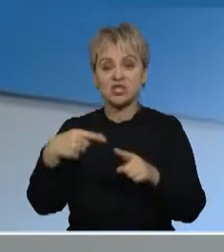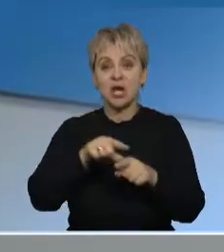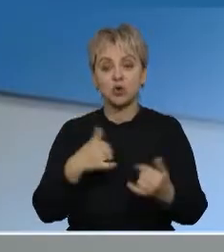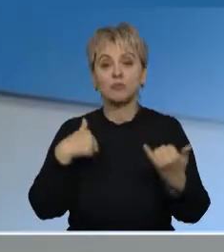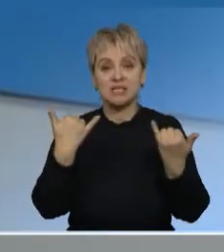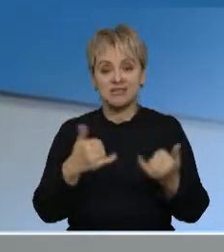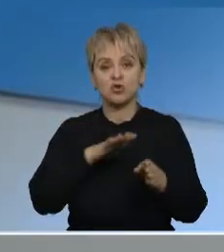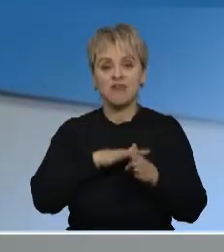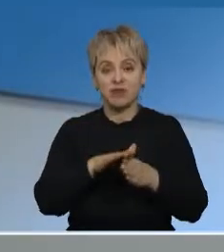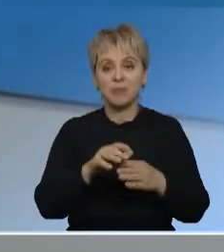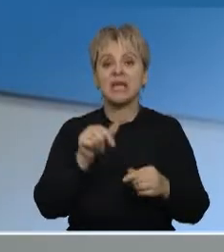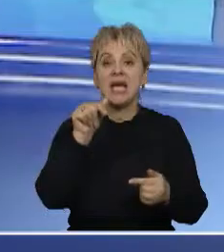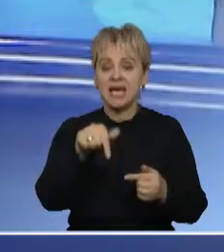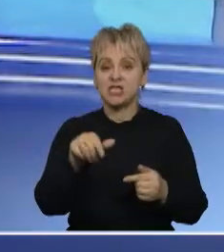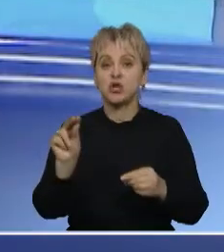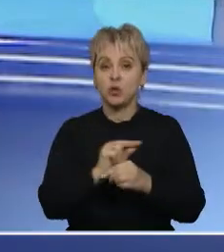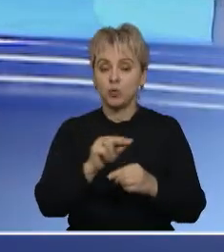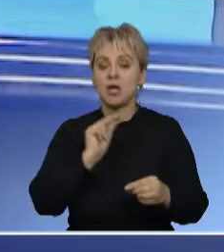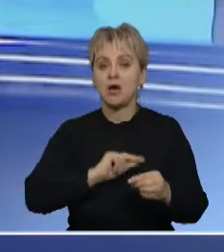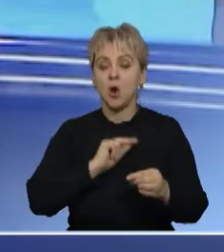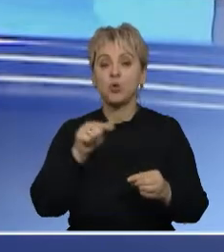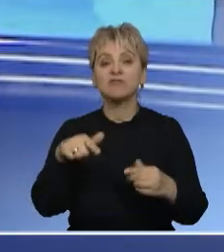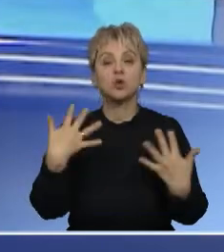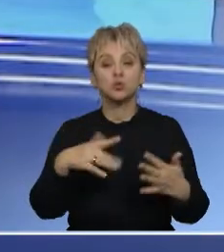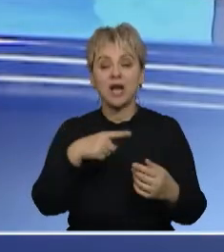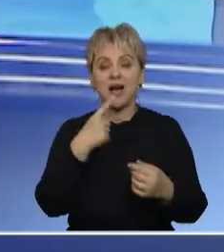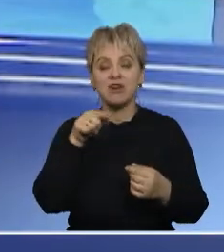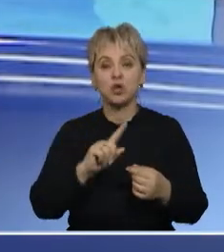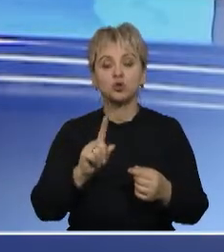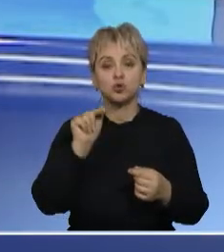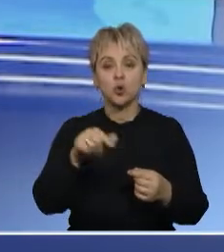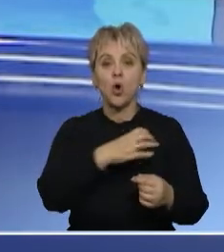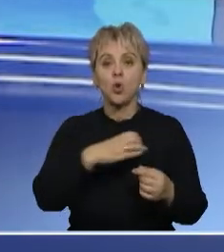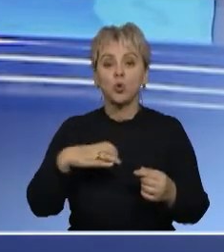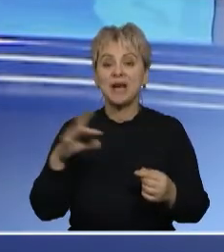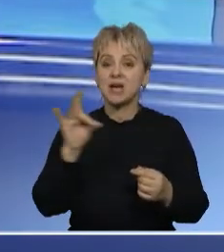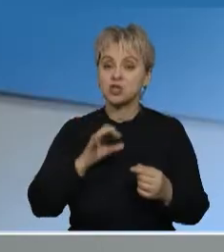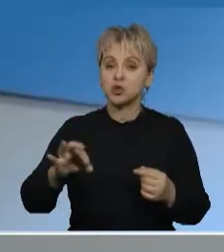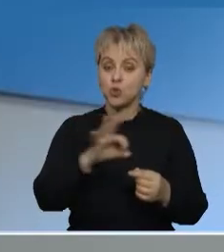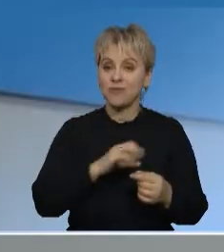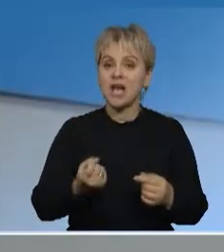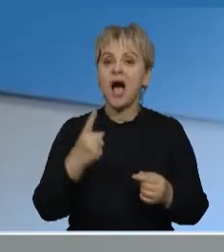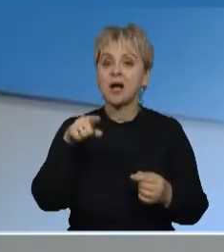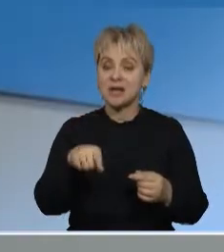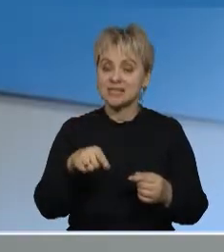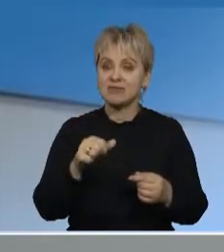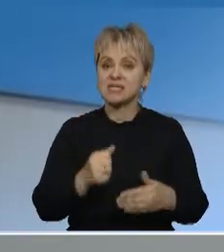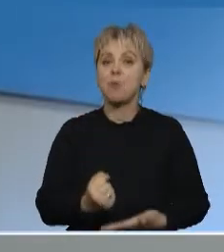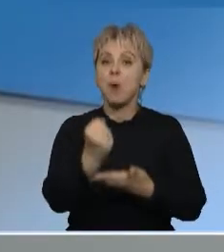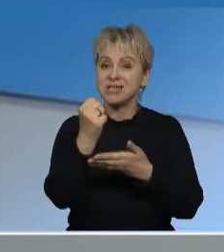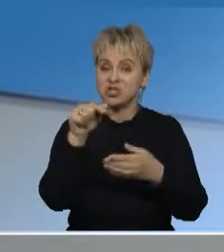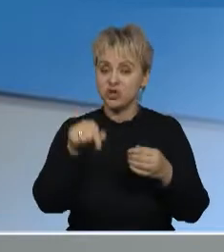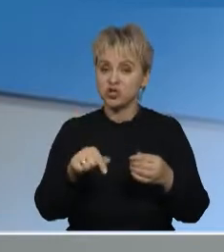сегодня и выполняются данные ремонтные работы. Вы уже упомянули о том, что губернатором Ростовской области оказывается